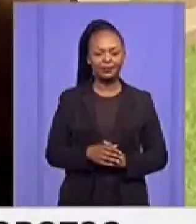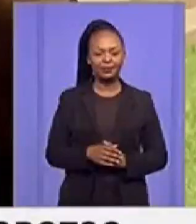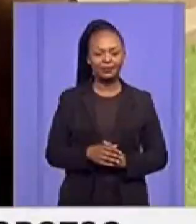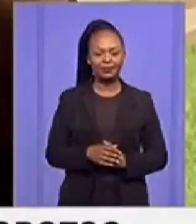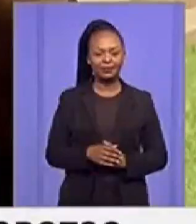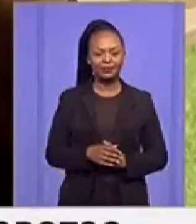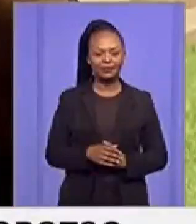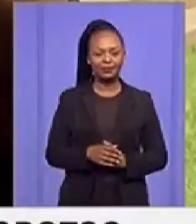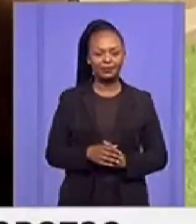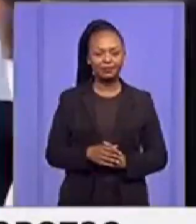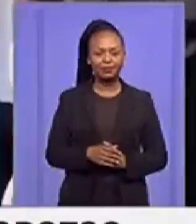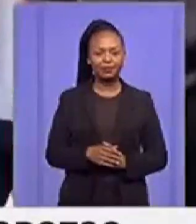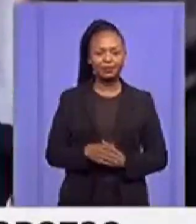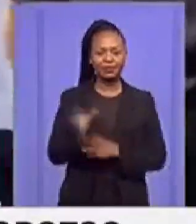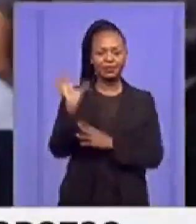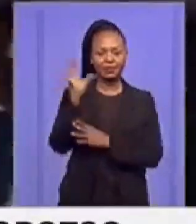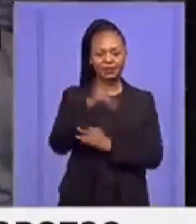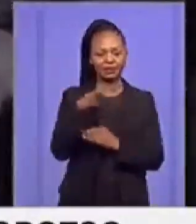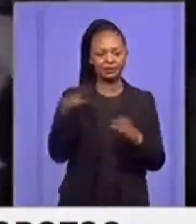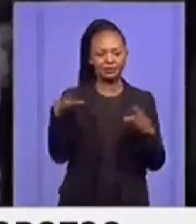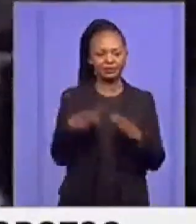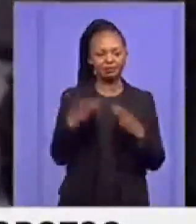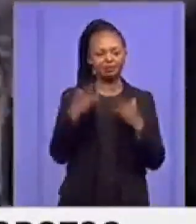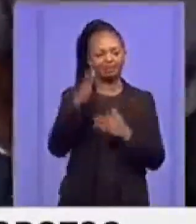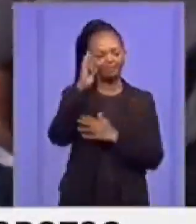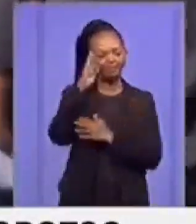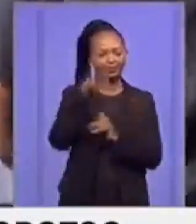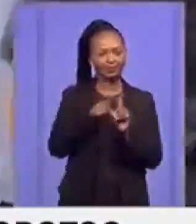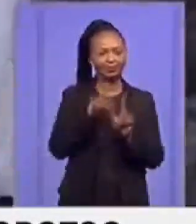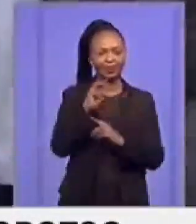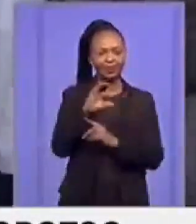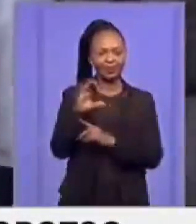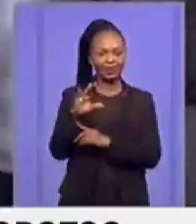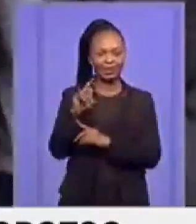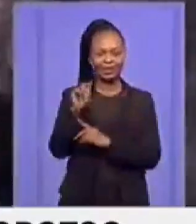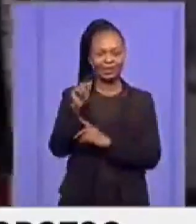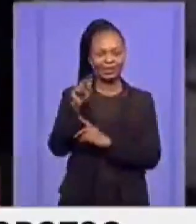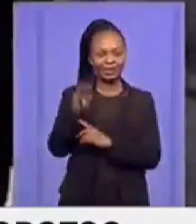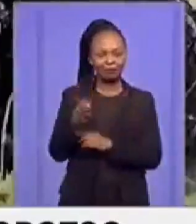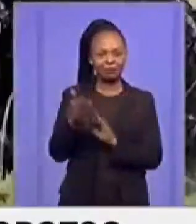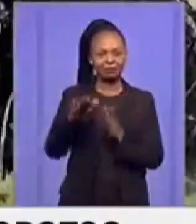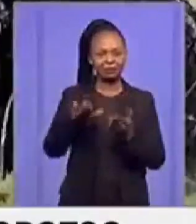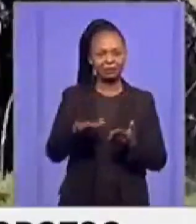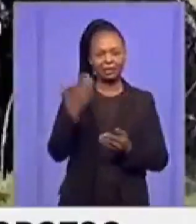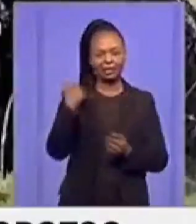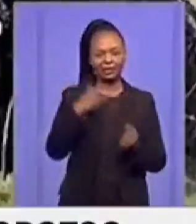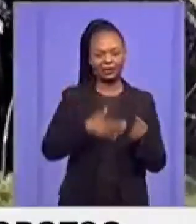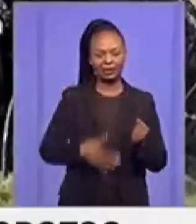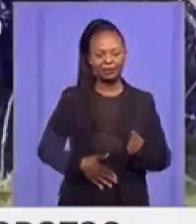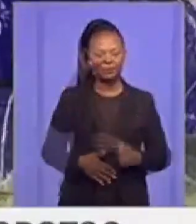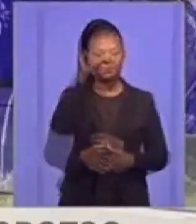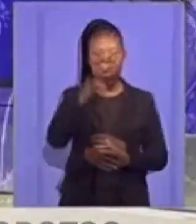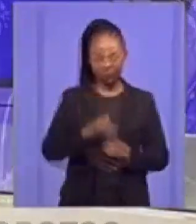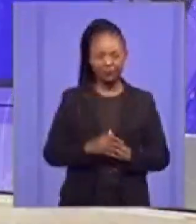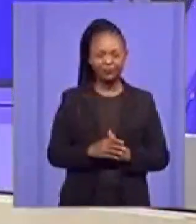Lekgotla la Ketsamolao la Free State le hopola letona la thuto provinceng Thejmakgwe ya hlokahetseng mesong ya ka Sontaha.